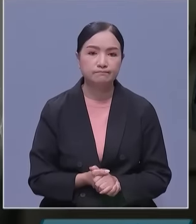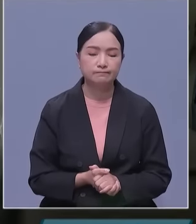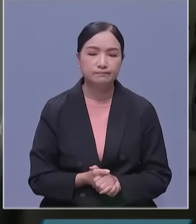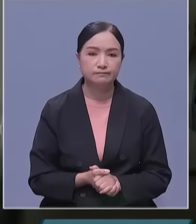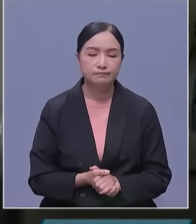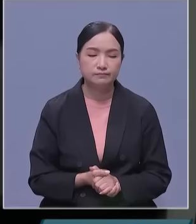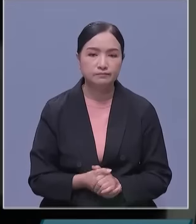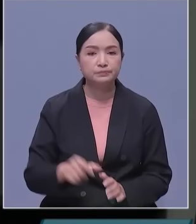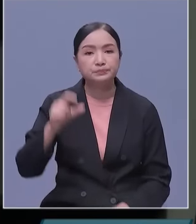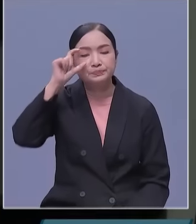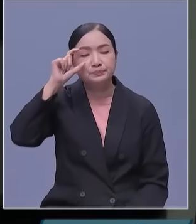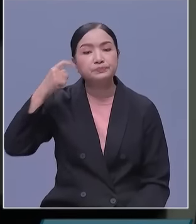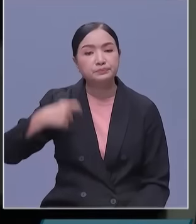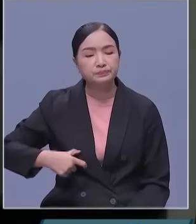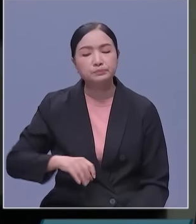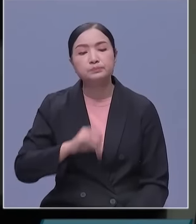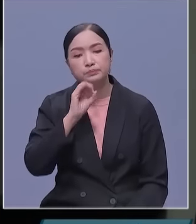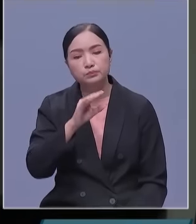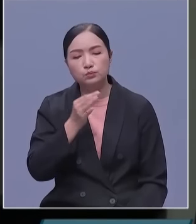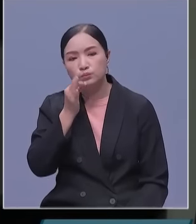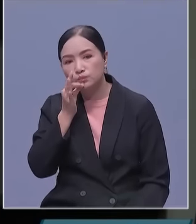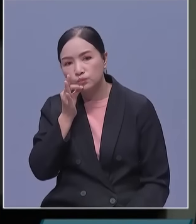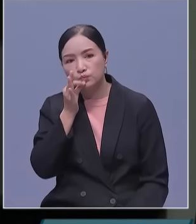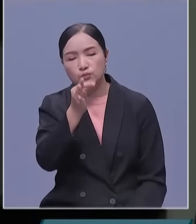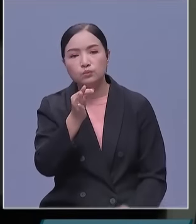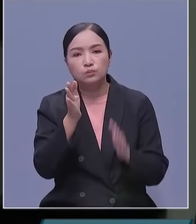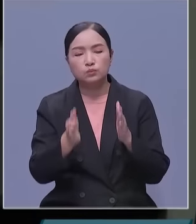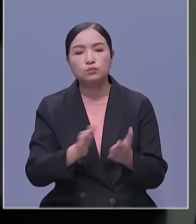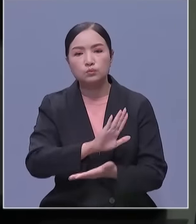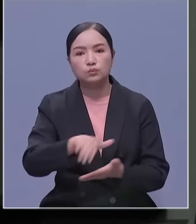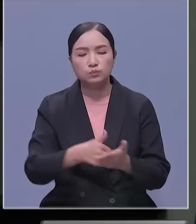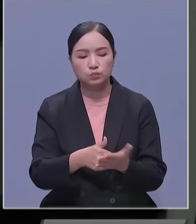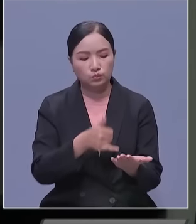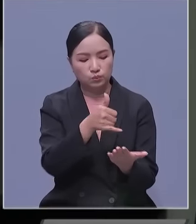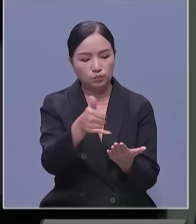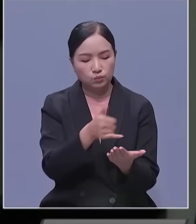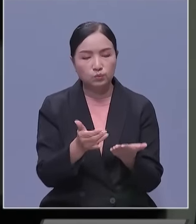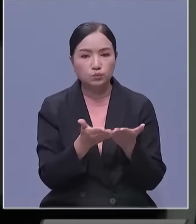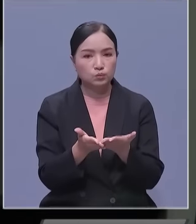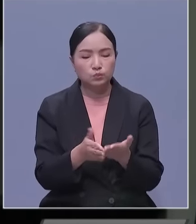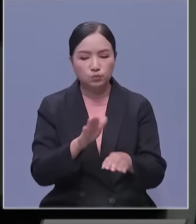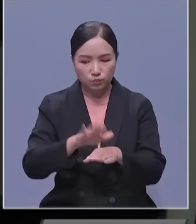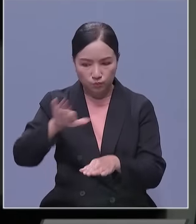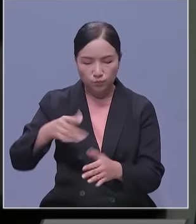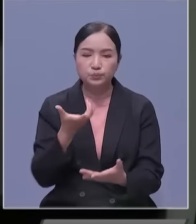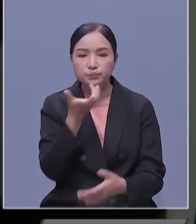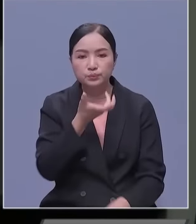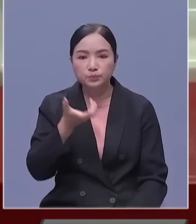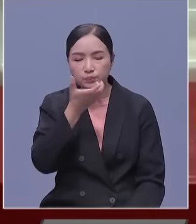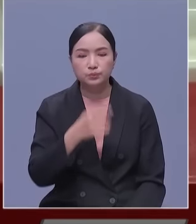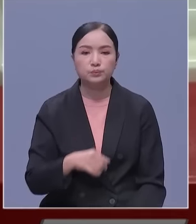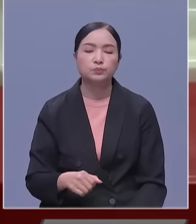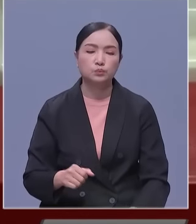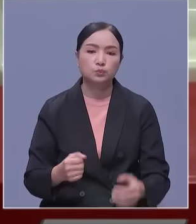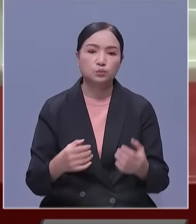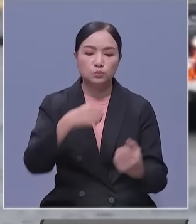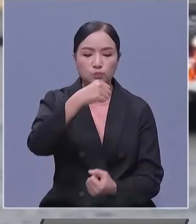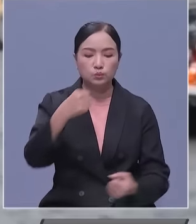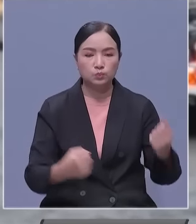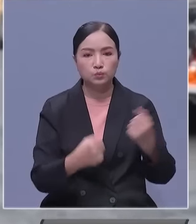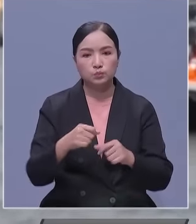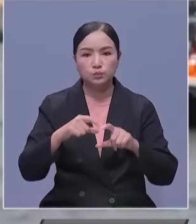เดชาบอกนะครับว่าเป็นการฟ้องคนบนเรือทั้งการชักชวนไปดื่มไวน์บนเรือคนขับเรือไม่มีใบอนุญ